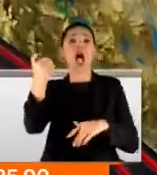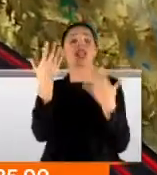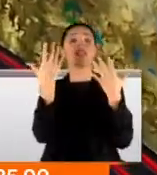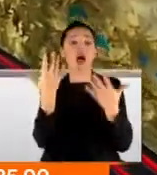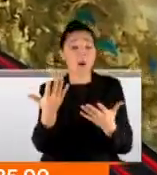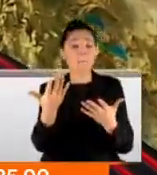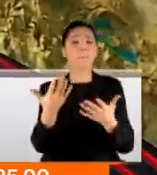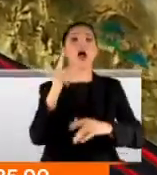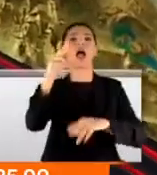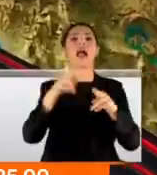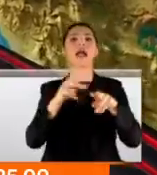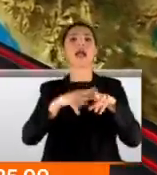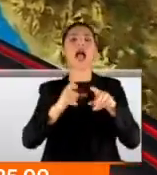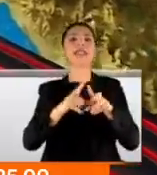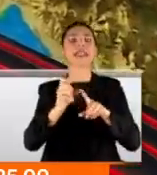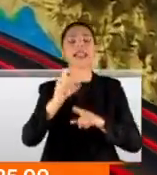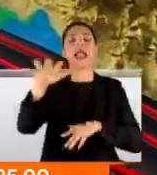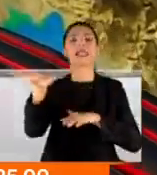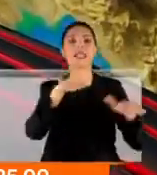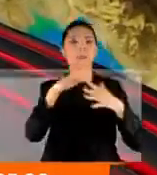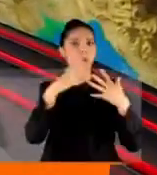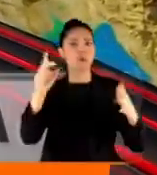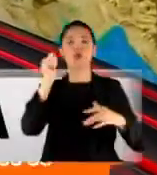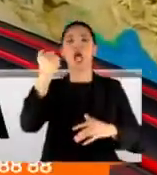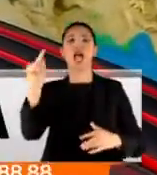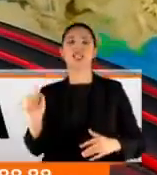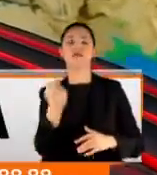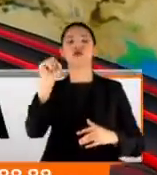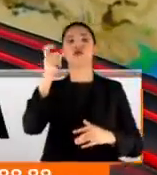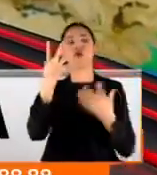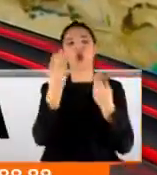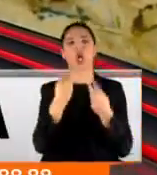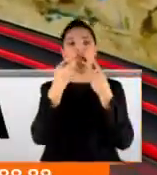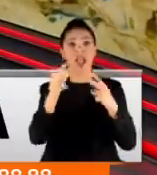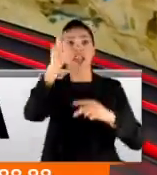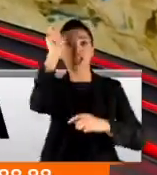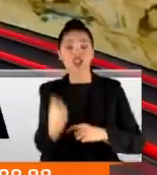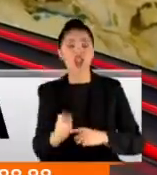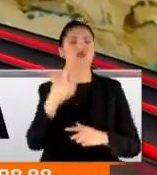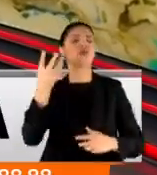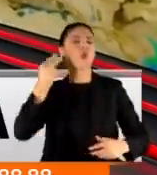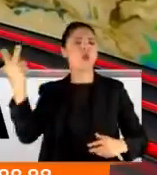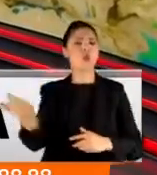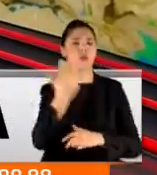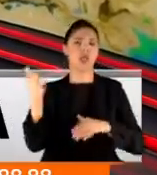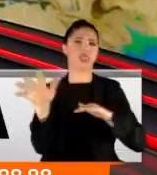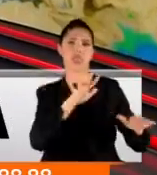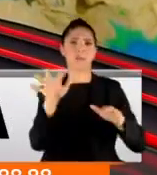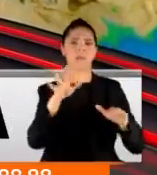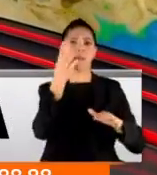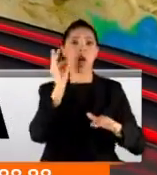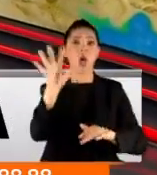ancak Kandilli'de depremin büyüklüğünü 6,9 olarak açıkladı sonrasında. Gerçekten çok şiddetli bir sarsıntı. Öyle